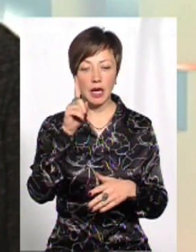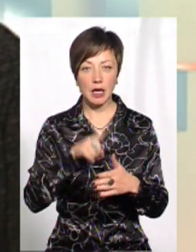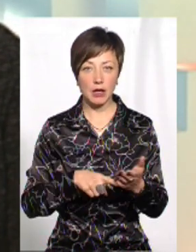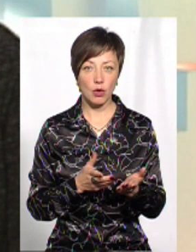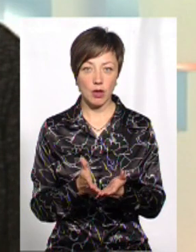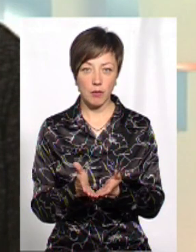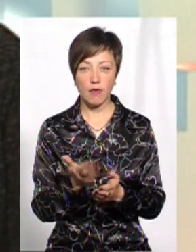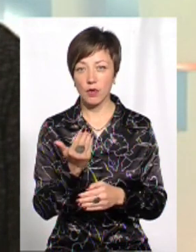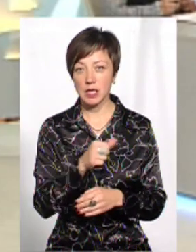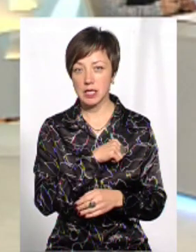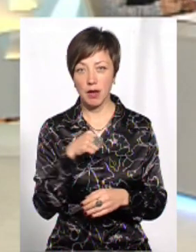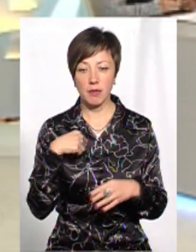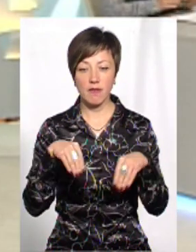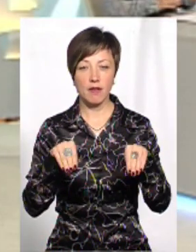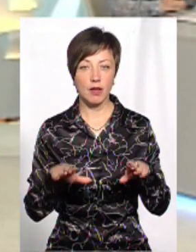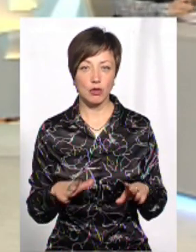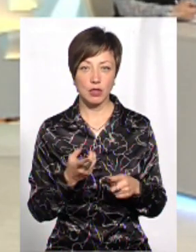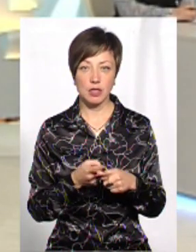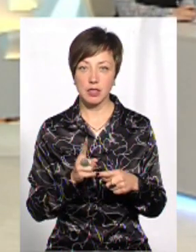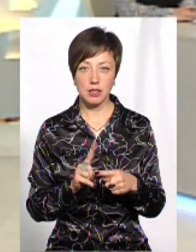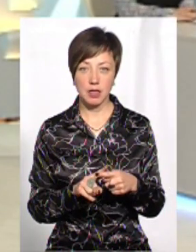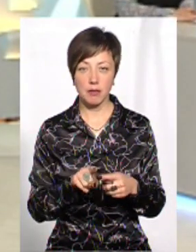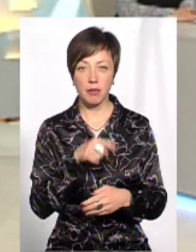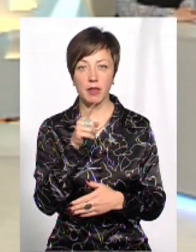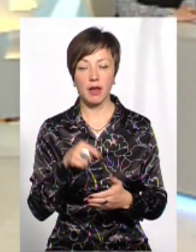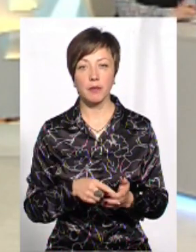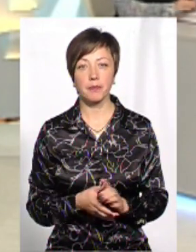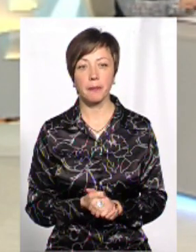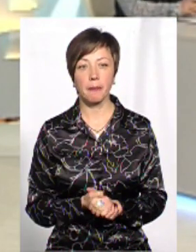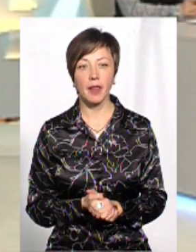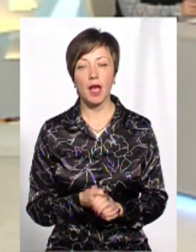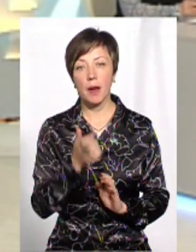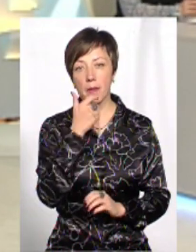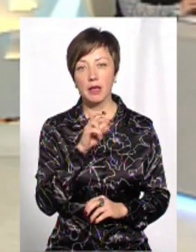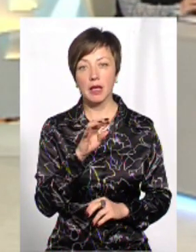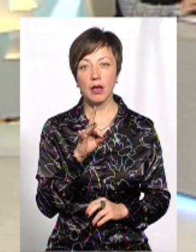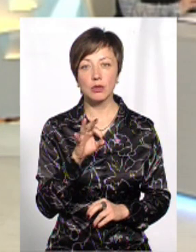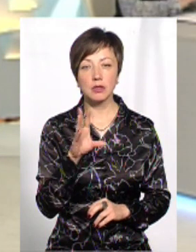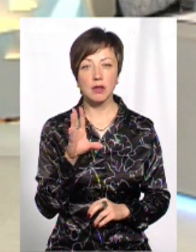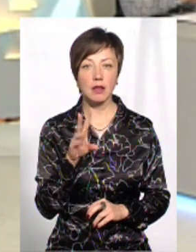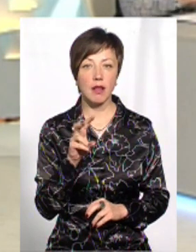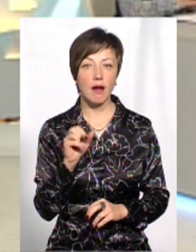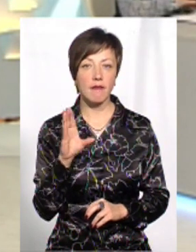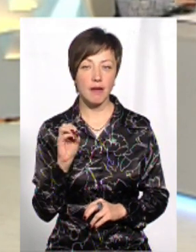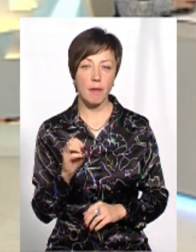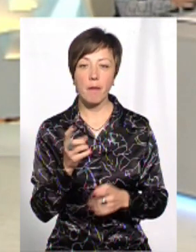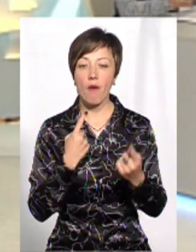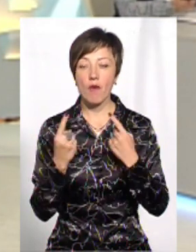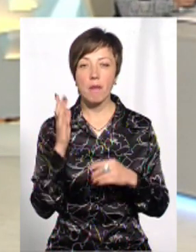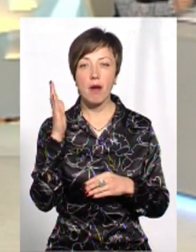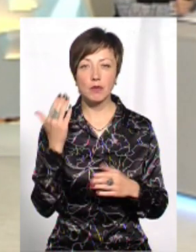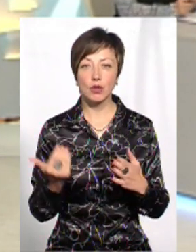релігійного напрямку. Тобто вони самі вирішують так. Це питання. Пане Ярославе, поговоримо про майбутнє